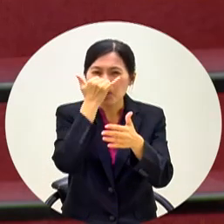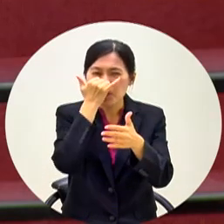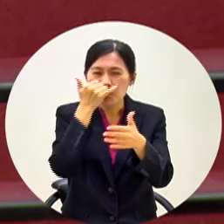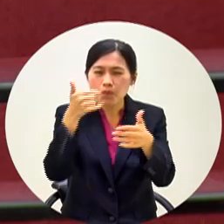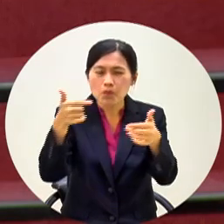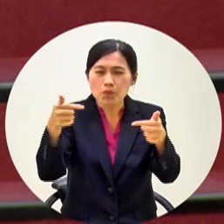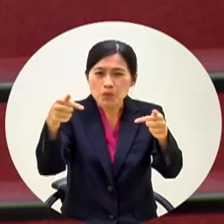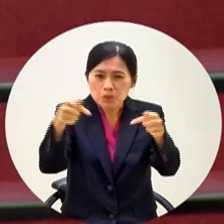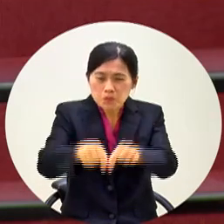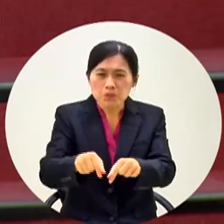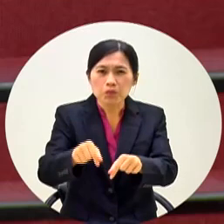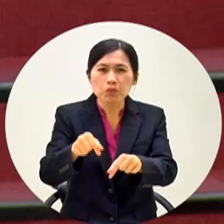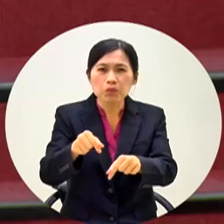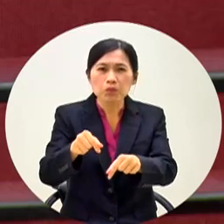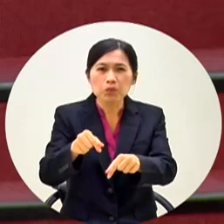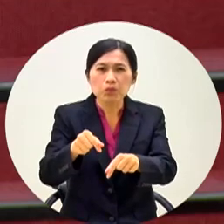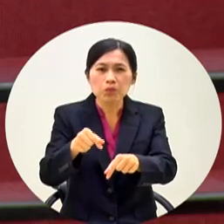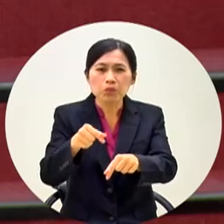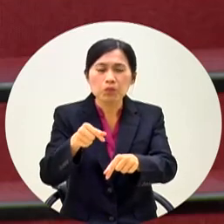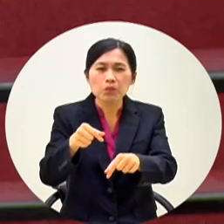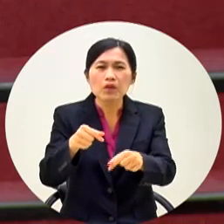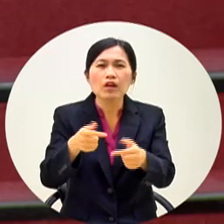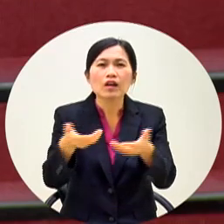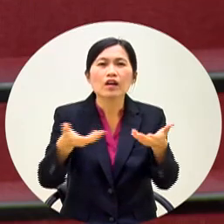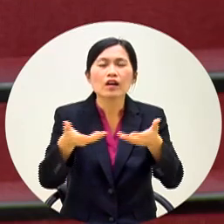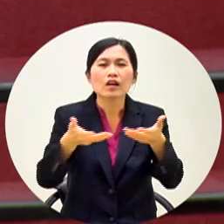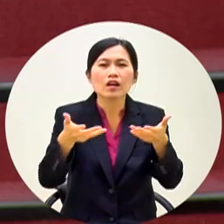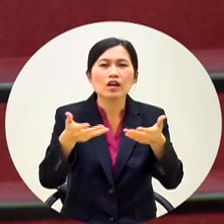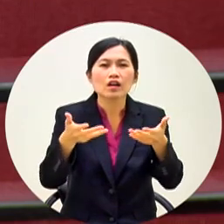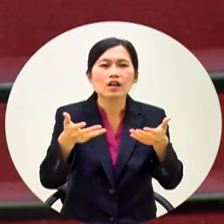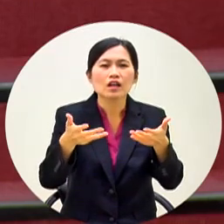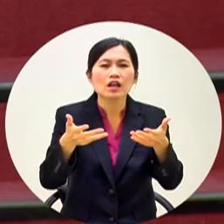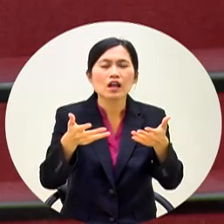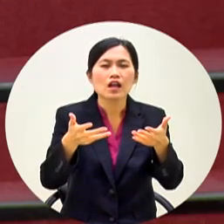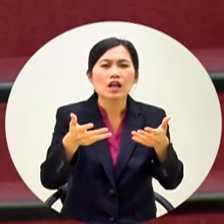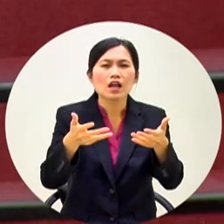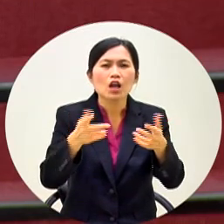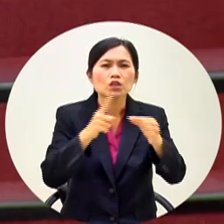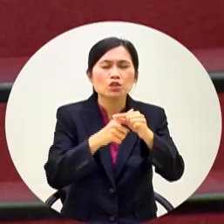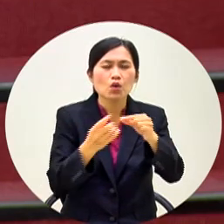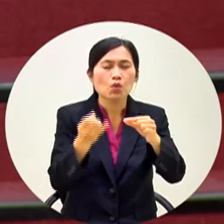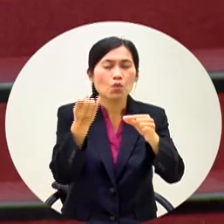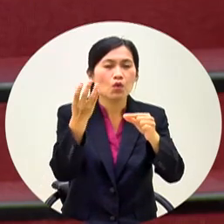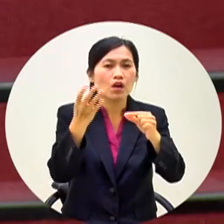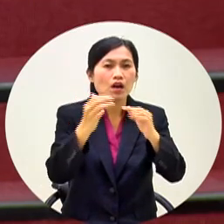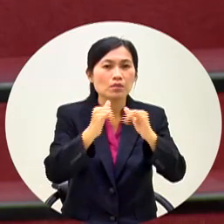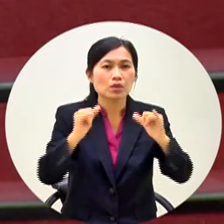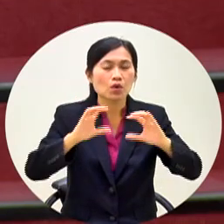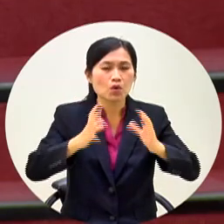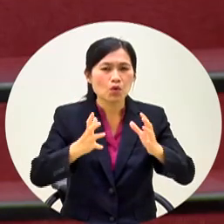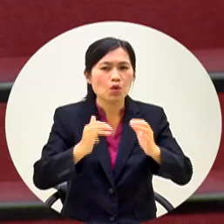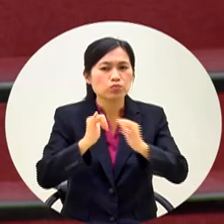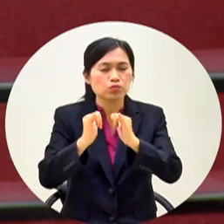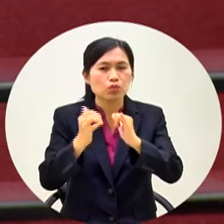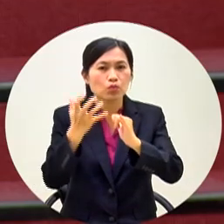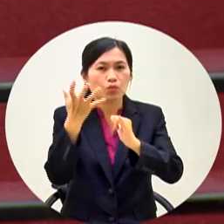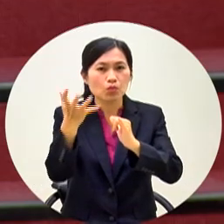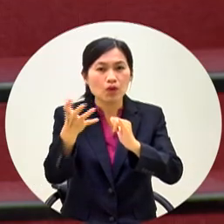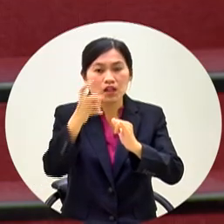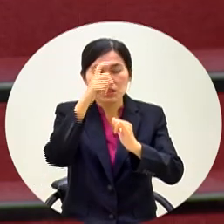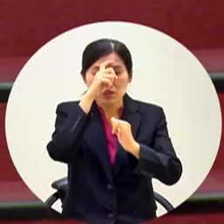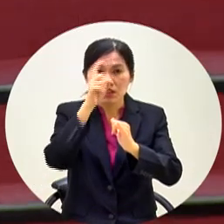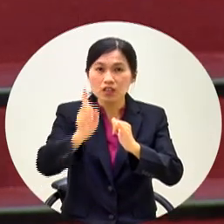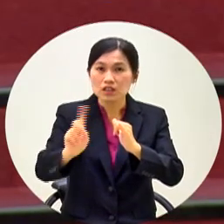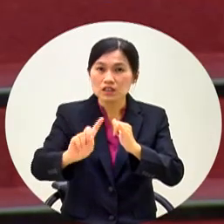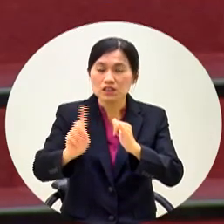其实，在全中华民国极多数的民众，而且占多数的民众，是希望莱克多巴胺